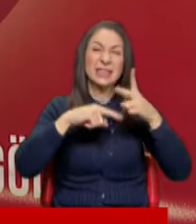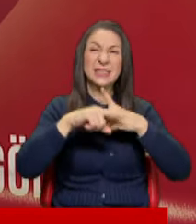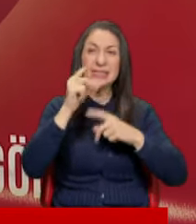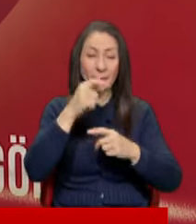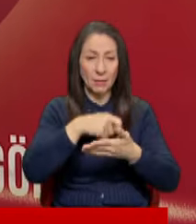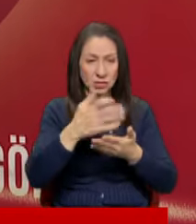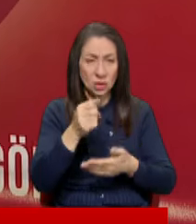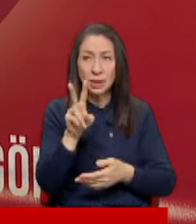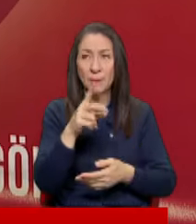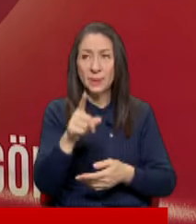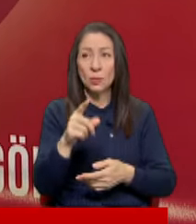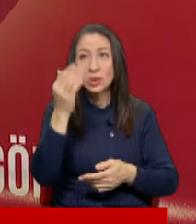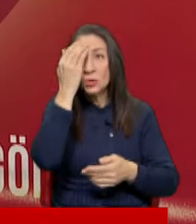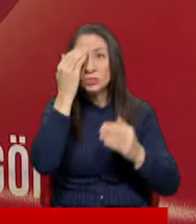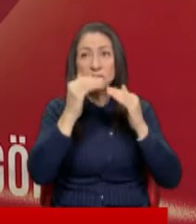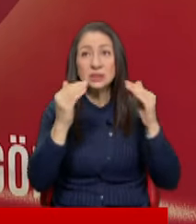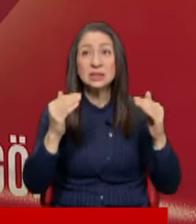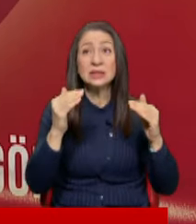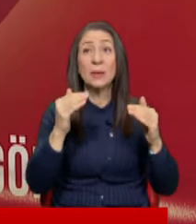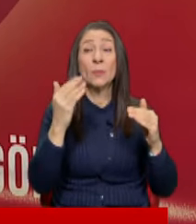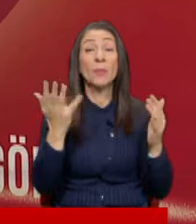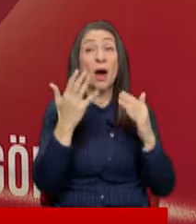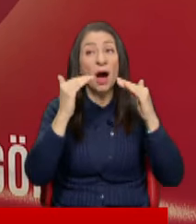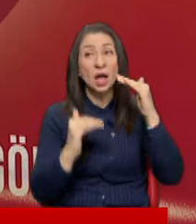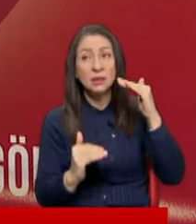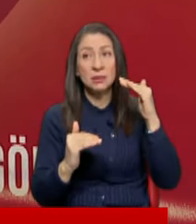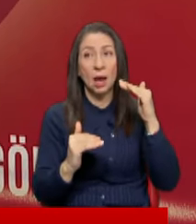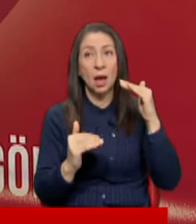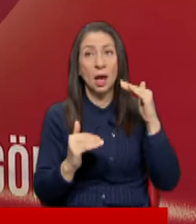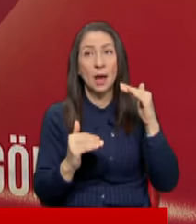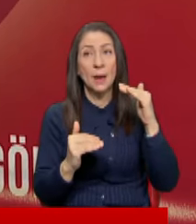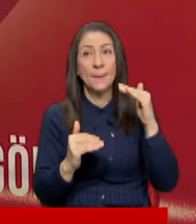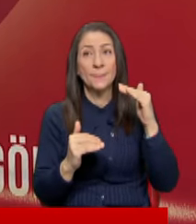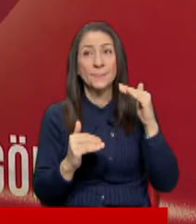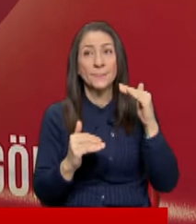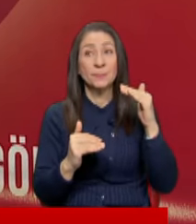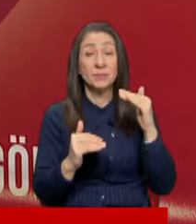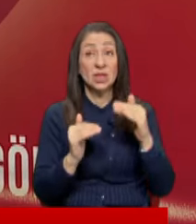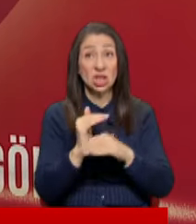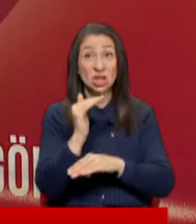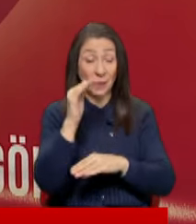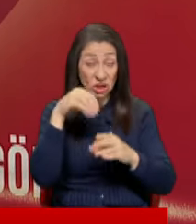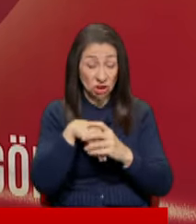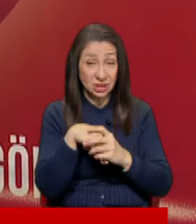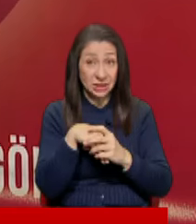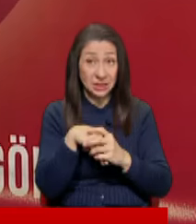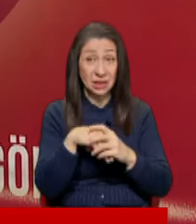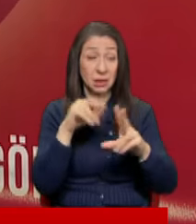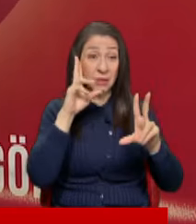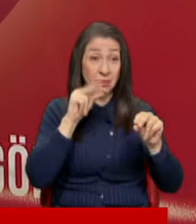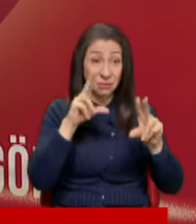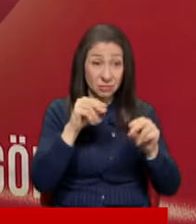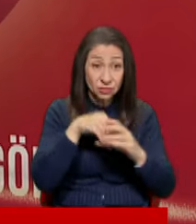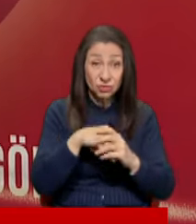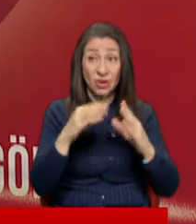ve bugün yoksulluk sınırının Bir Hayli altındadır ve yaşamak için barınmak için